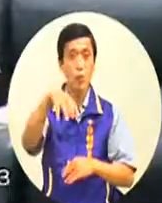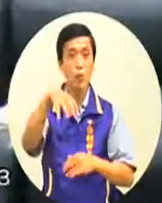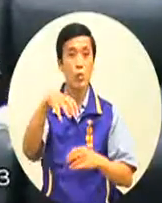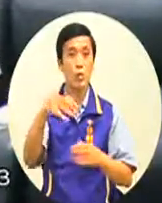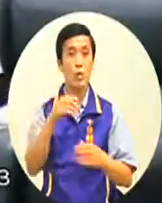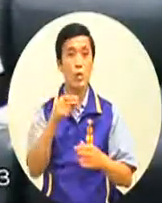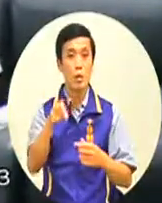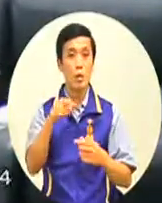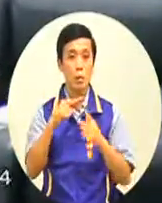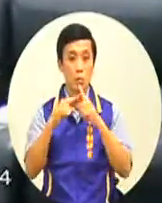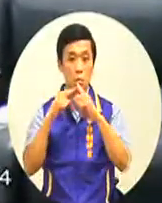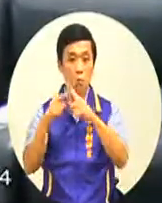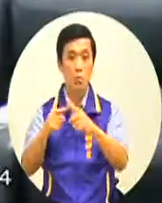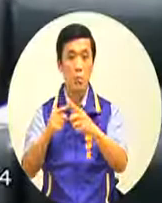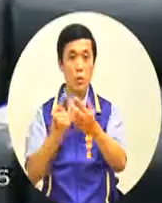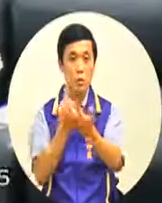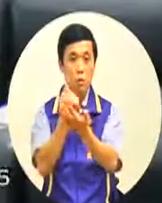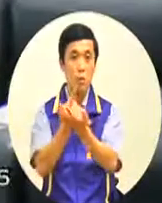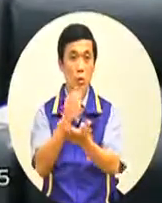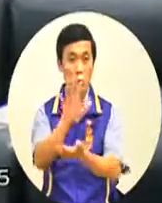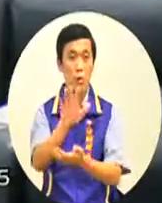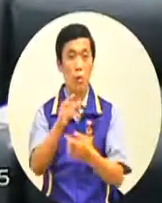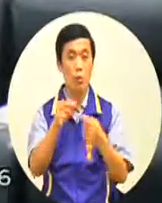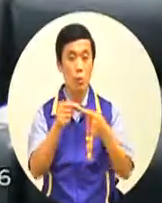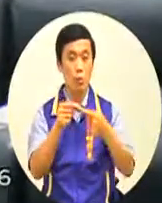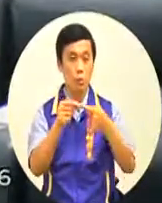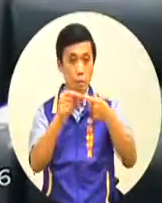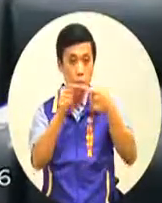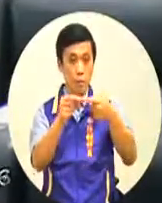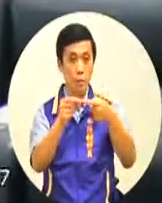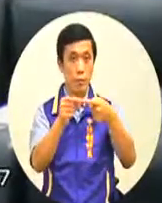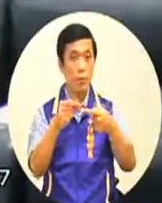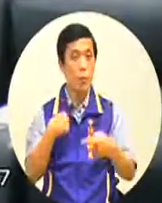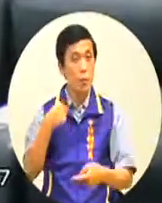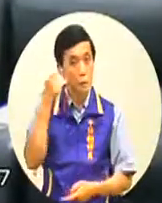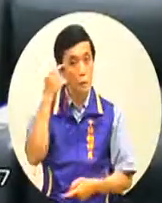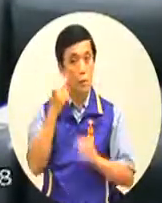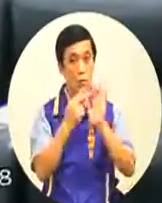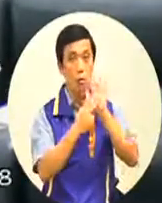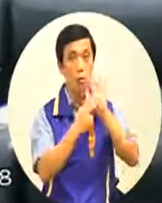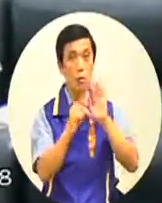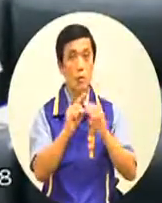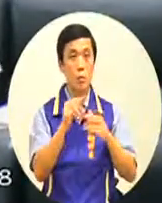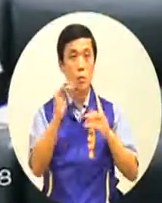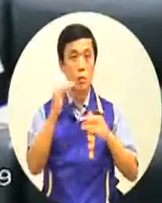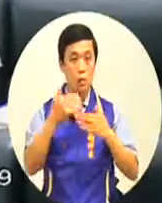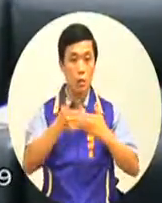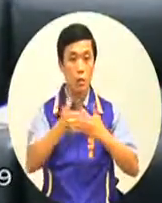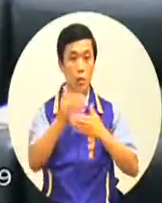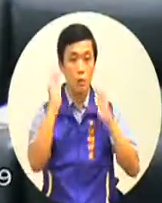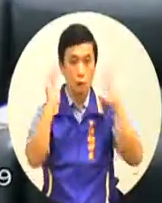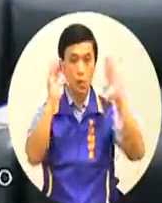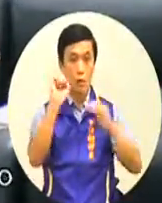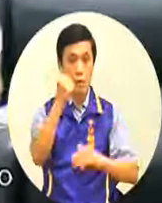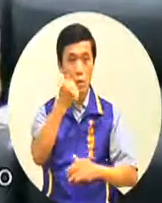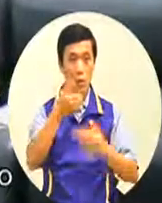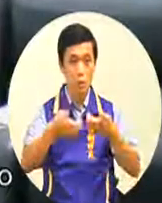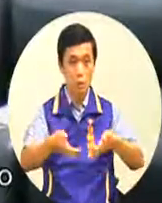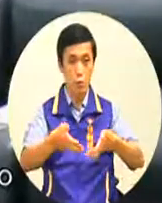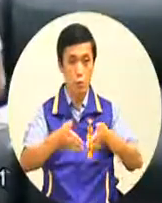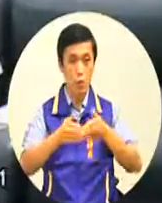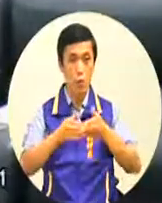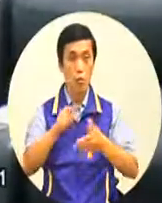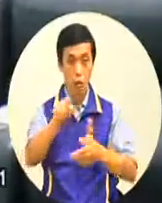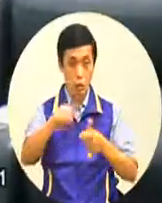才穿便服，对不对？所以第一个，哦、我要讲的就是说，程序正义很重要，你就应该要